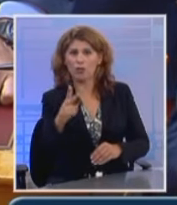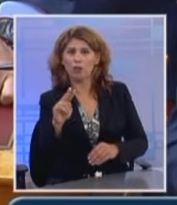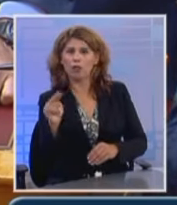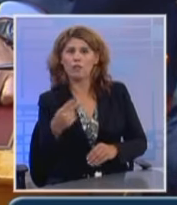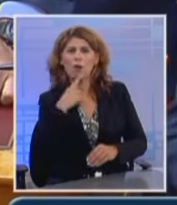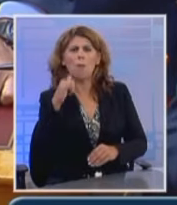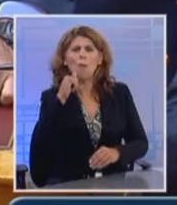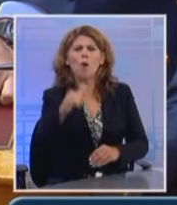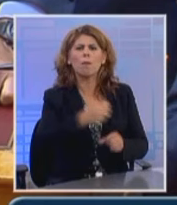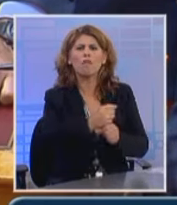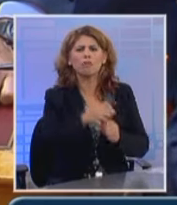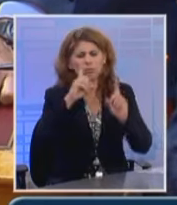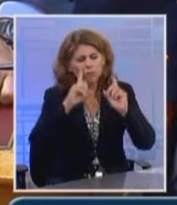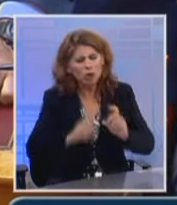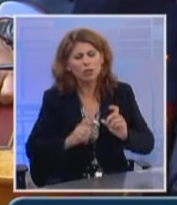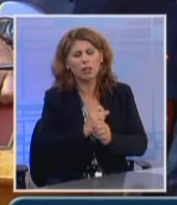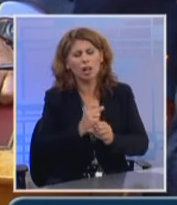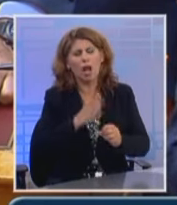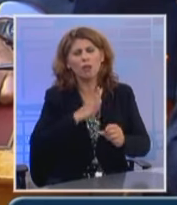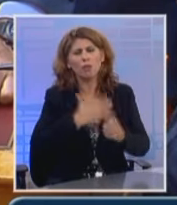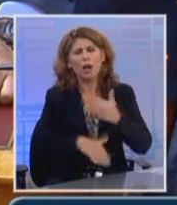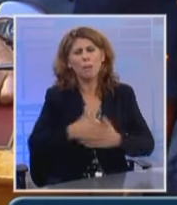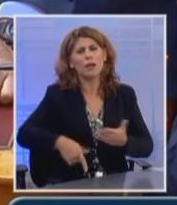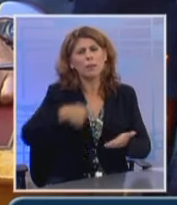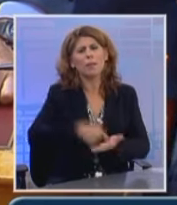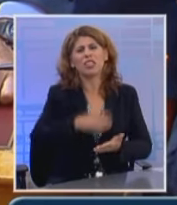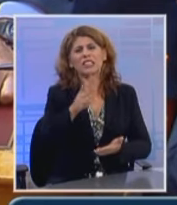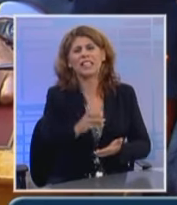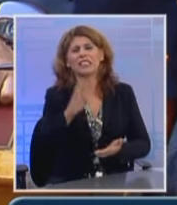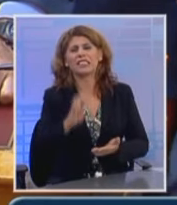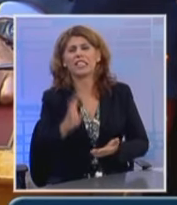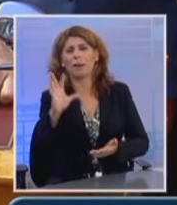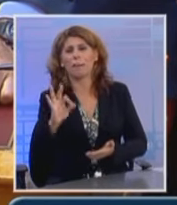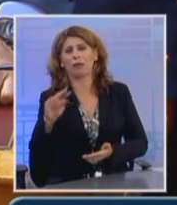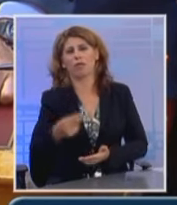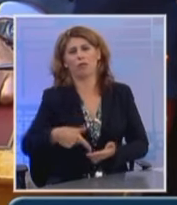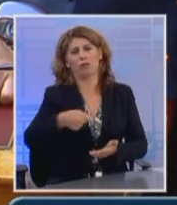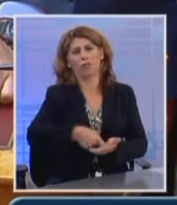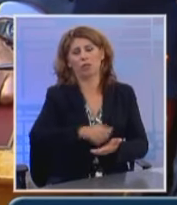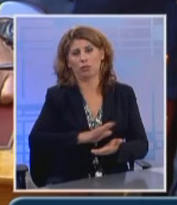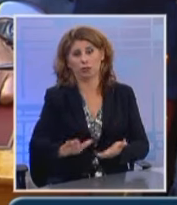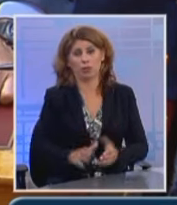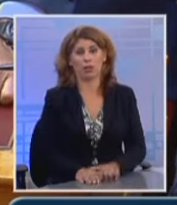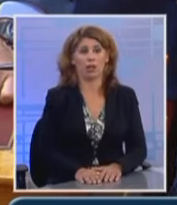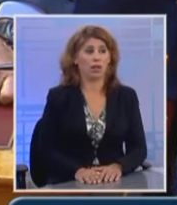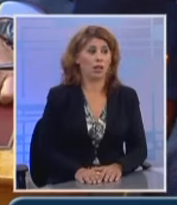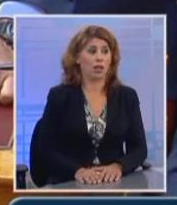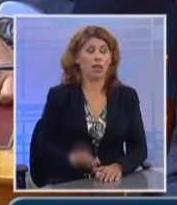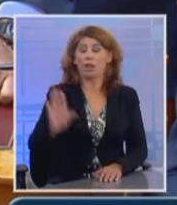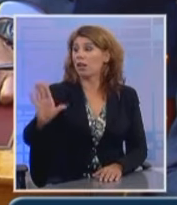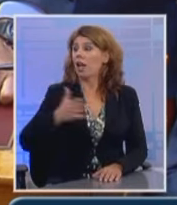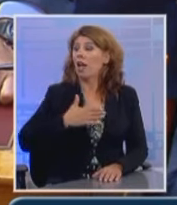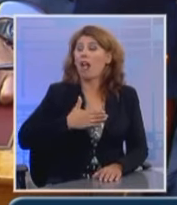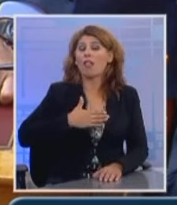μόνιμα φάρμακα απαιτούμενα για τον ανάπηρο, να πληρώνει 30, 40 και 50 ευρώ. Και δεν δέχομαι αμφισβήτηση από